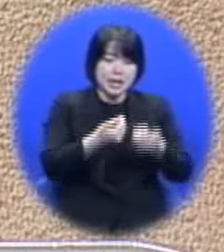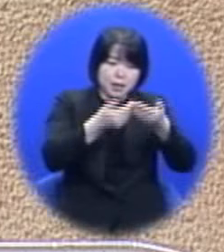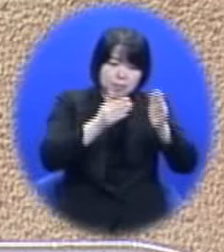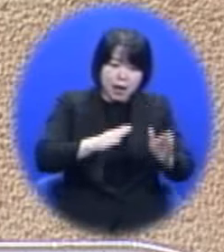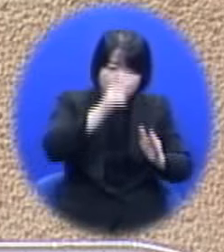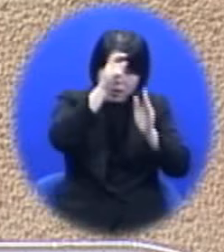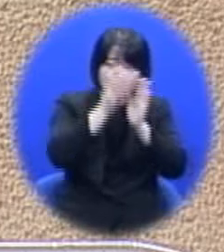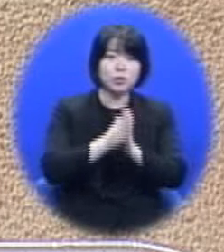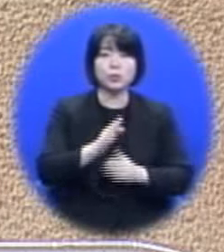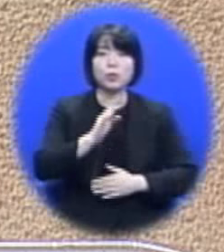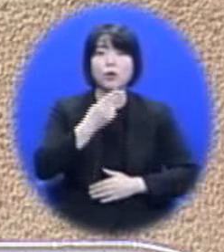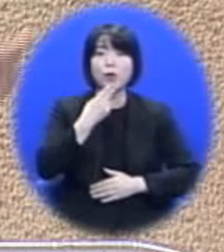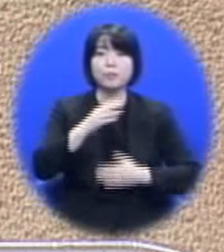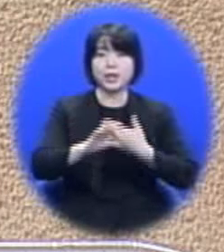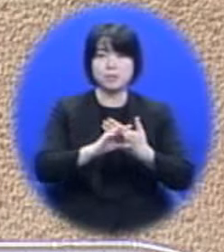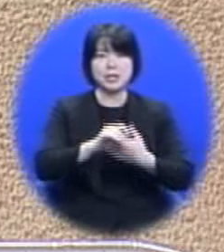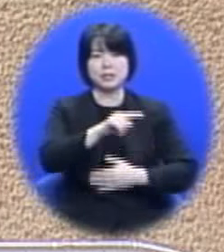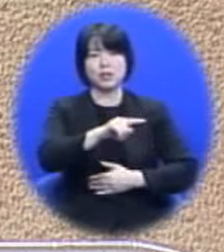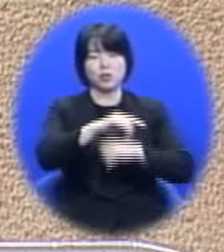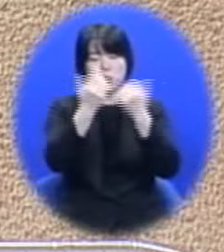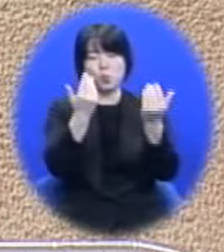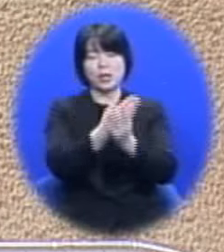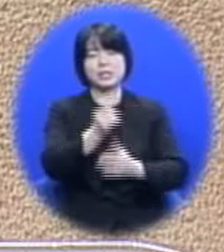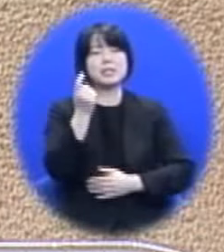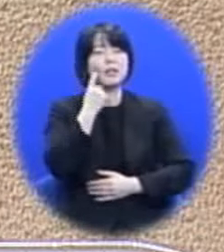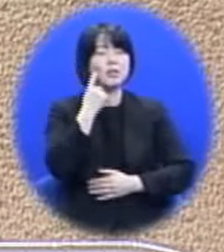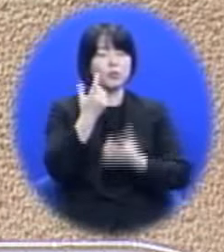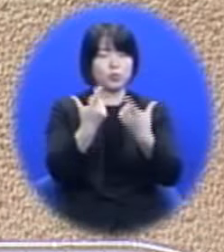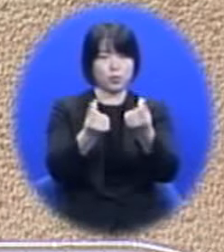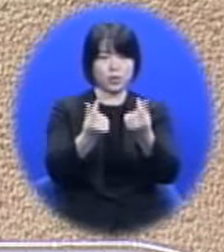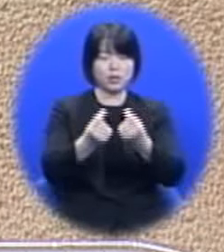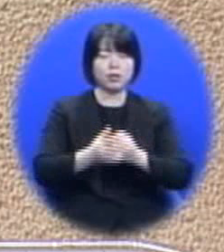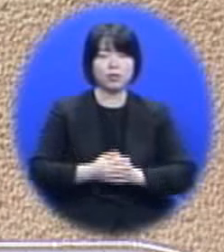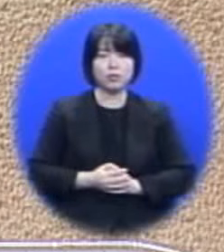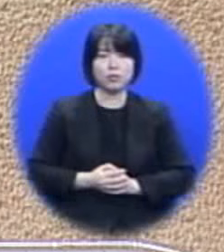없다면 그건 완전히 거짓말이에요.